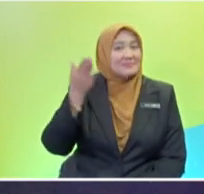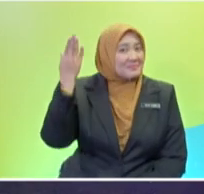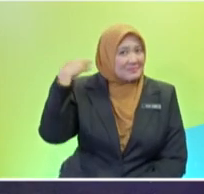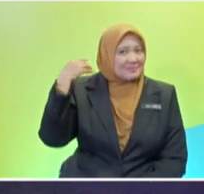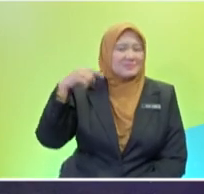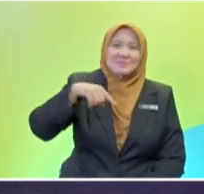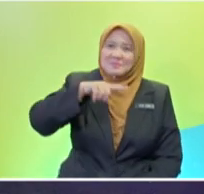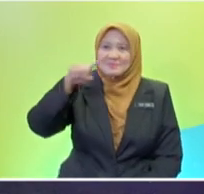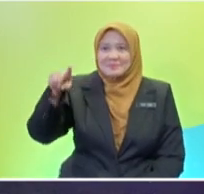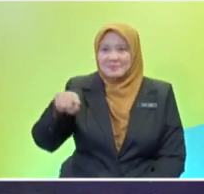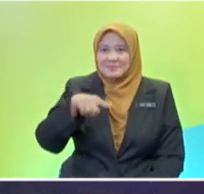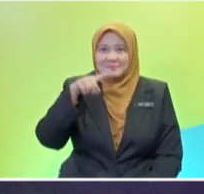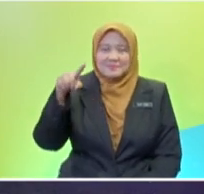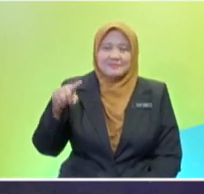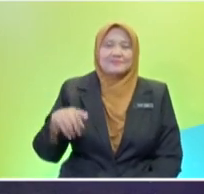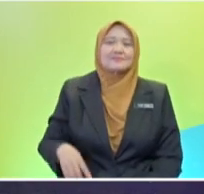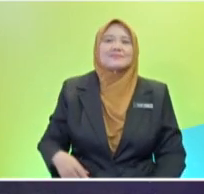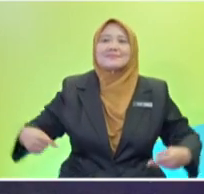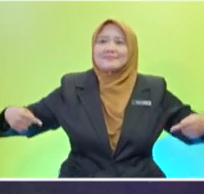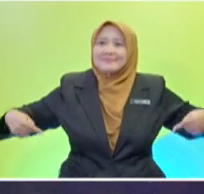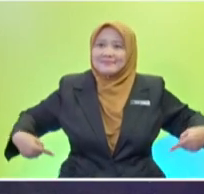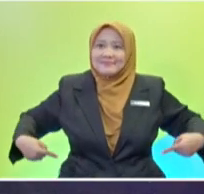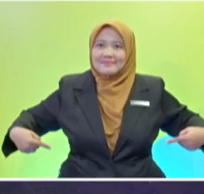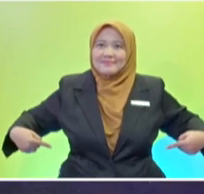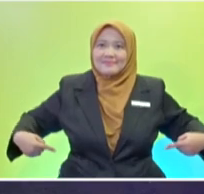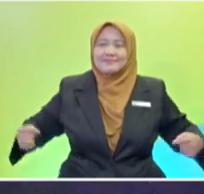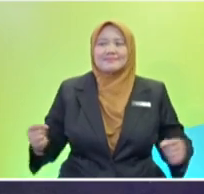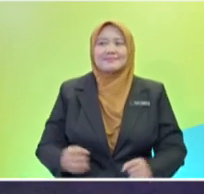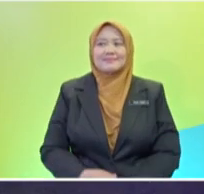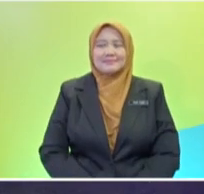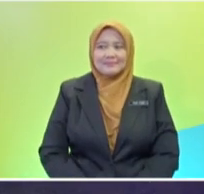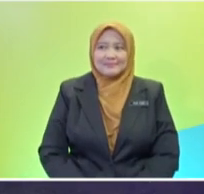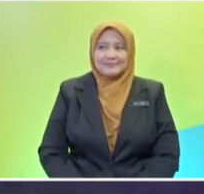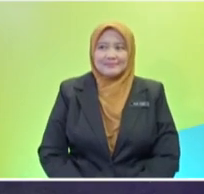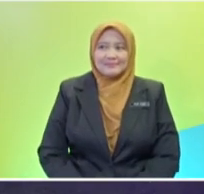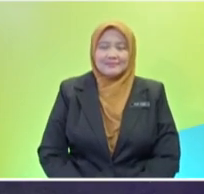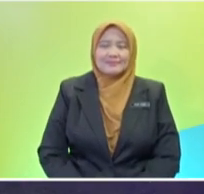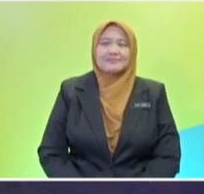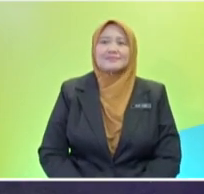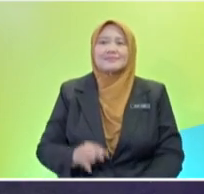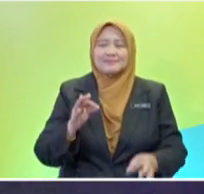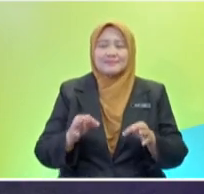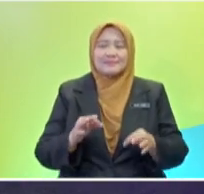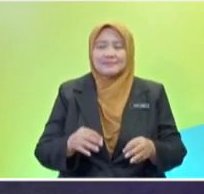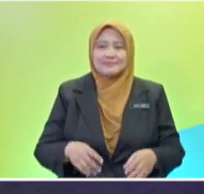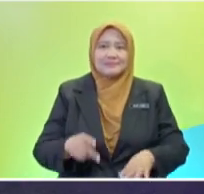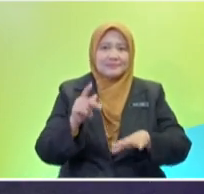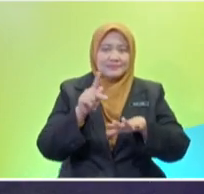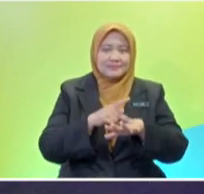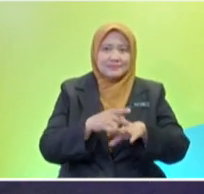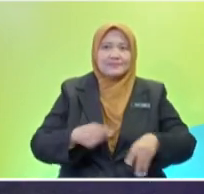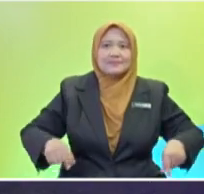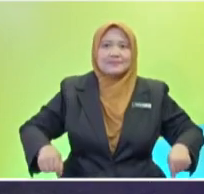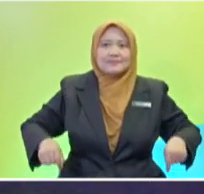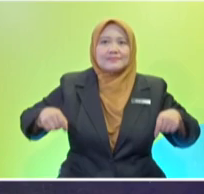dan Inilah kita Panggil sebagai pink enggak kita pakai seluwoh sehingga paras pinggang pinggang Nah jadi Anda tak